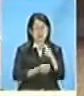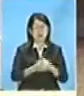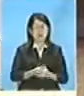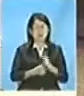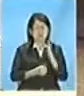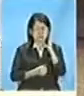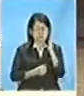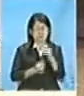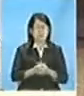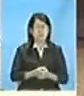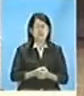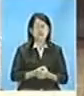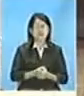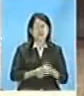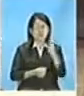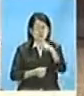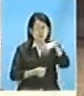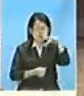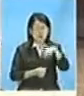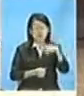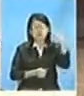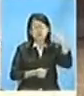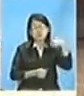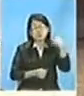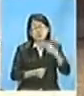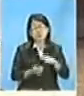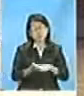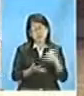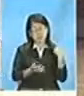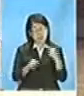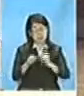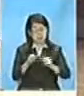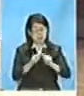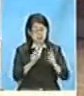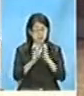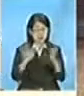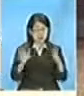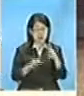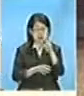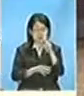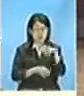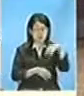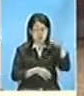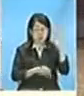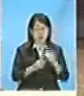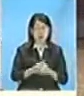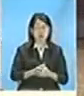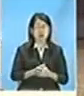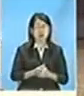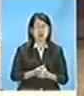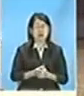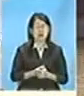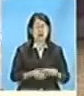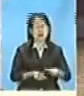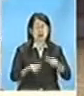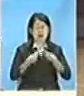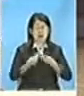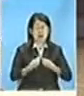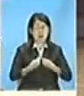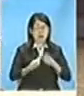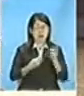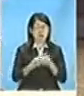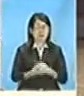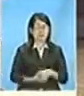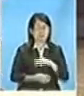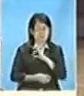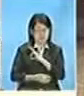การเลือกตั้งจาก200กว่าองค์กรสตรีซึ่งเป็นสมาชิกสภาสตรีแห่งชาติในพระบรมราชินูปถัมภ์ซึ่งเป็นส่วนรวมขององค์กรสต